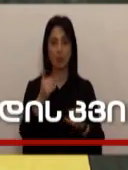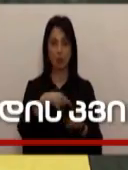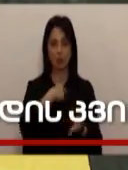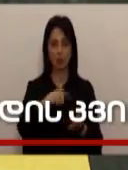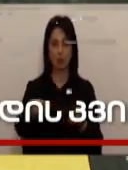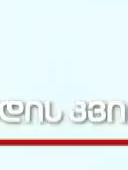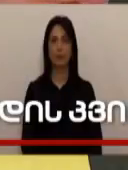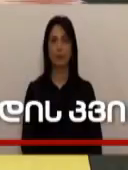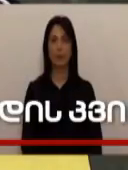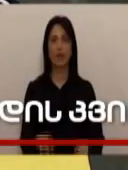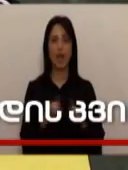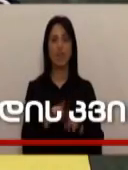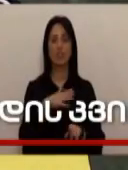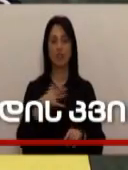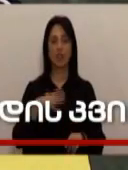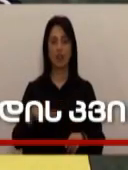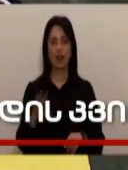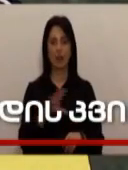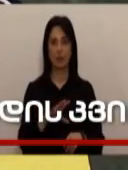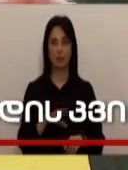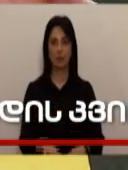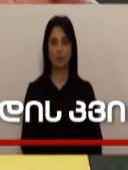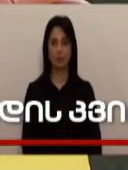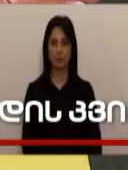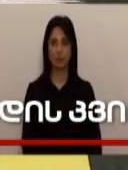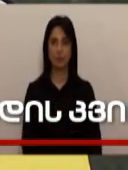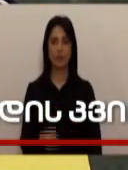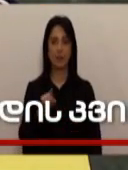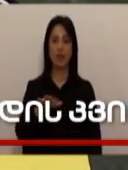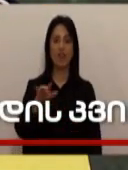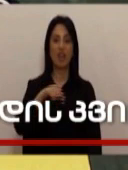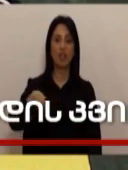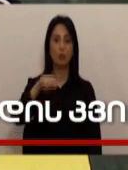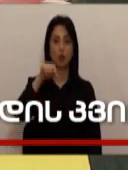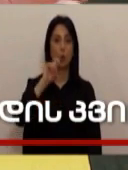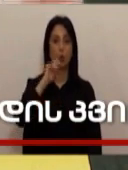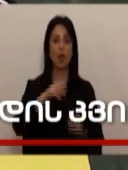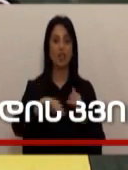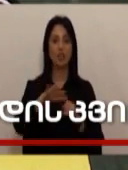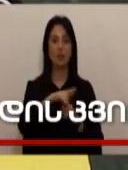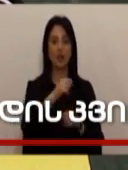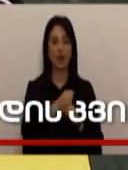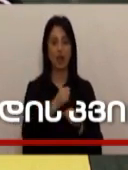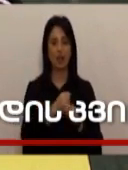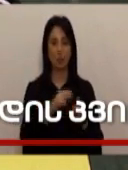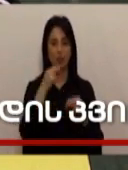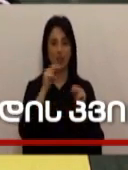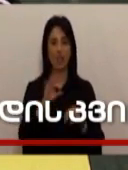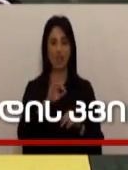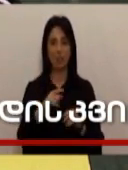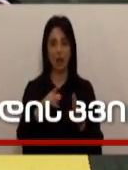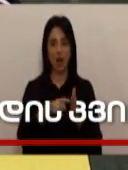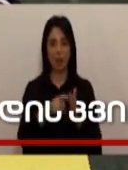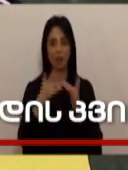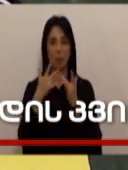conebuli, garescuis, jezahe. Asta e ce e nicuiegana. Imcuieg nepșorisa, romul imat Ucraina, este editorul Zvezdei Mirce Adineli, Tana Șaurib, Gamuzi,